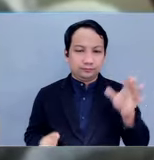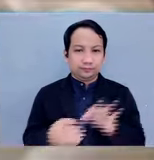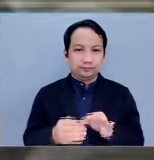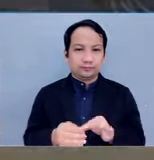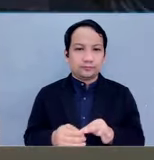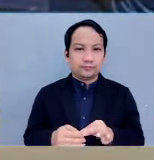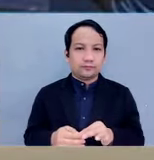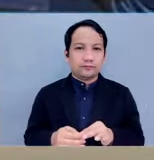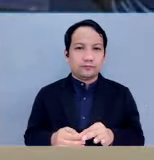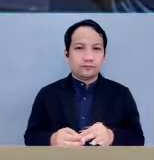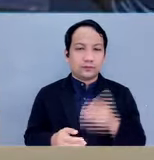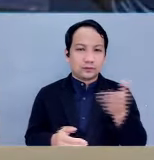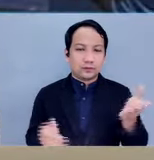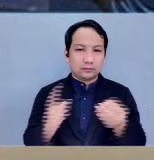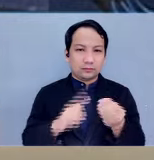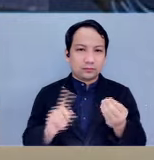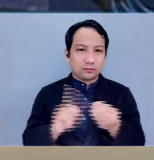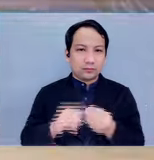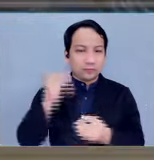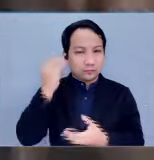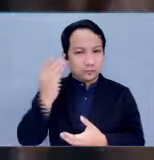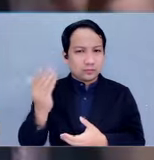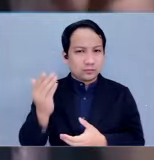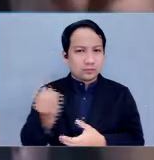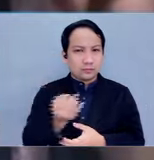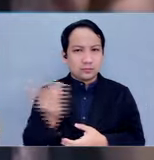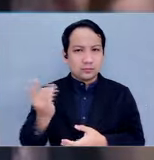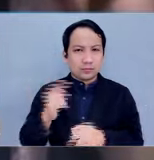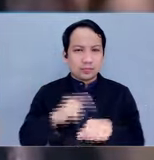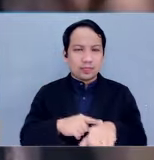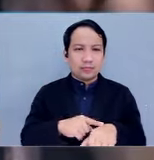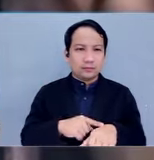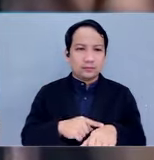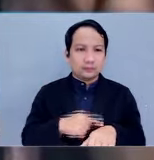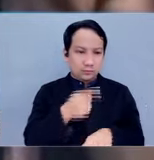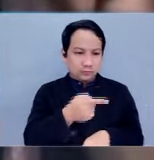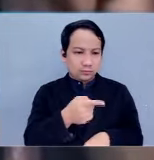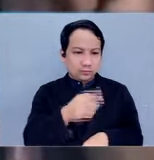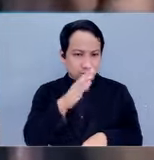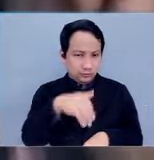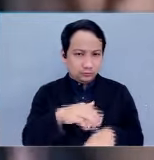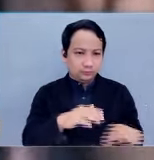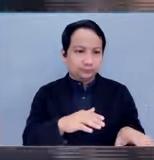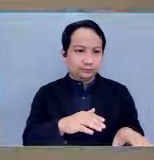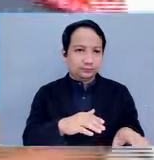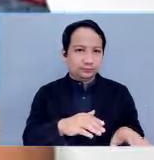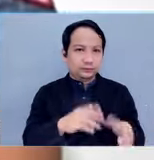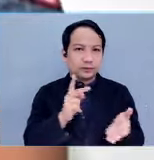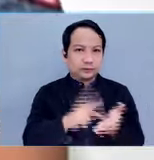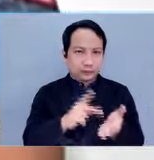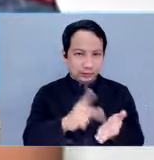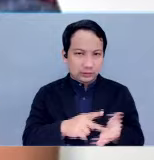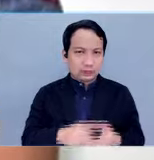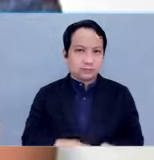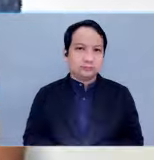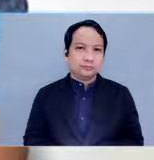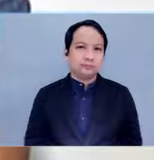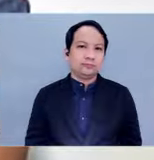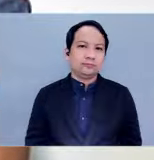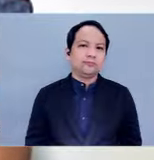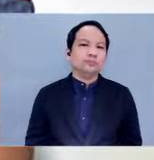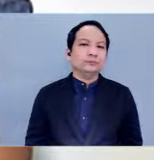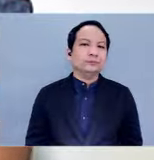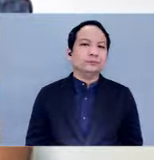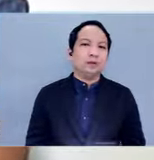kanya. Ayon sa pulisya, ilang beses na silang sinita dahil sa pagiging pasaway. Naka-istorbo na ba?